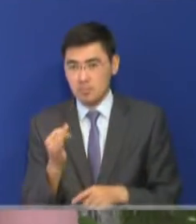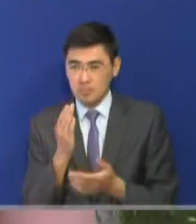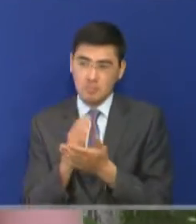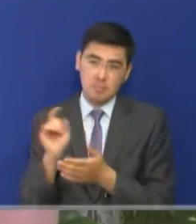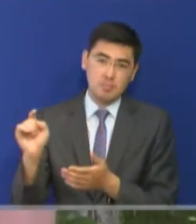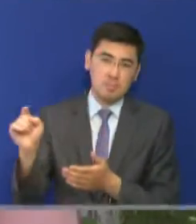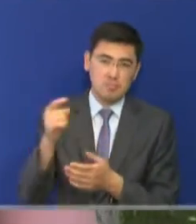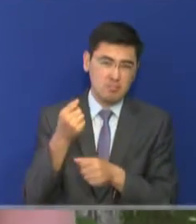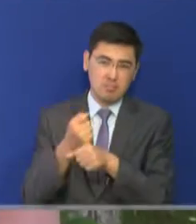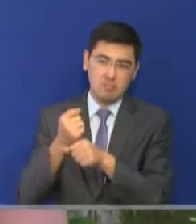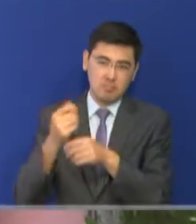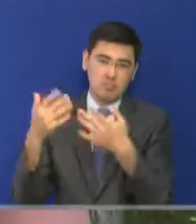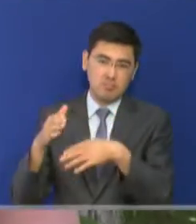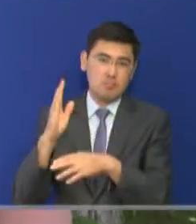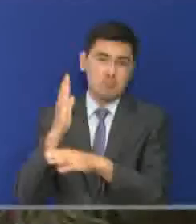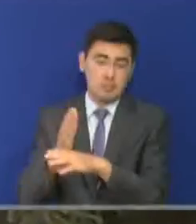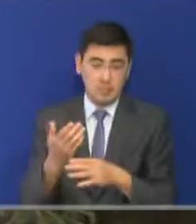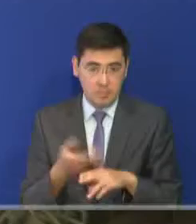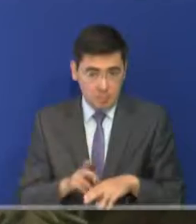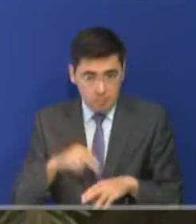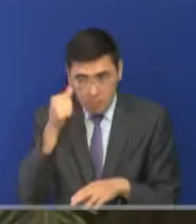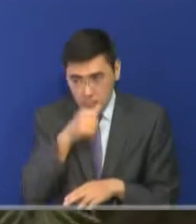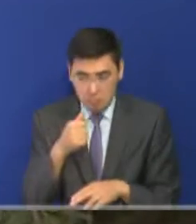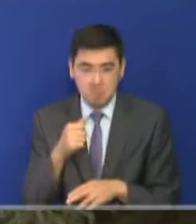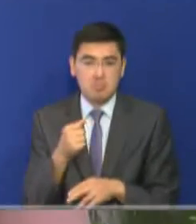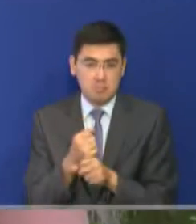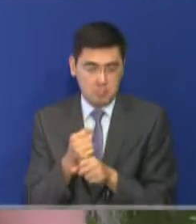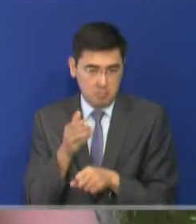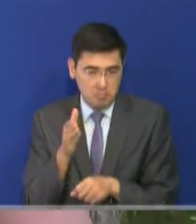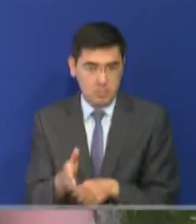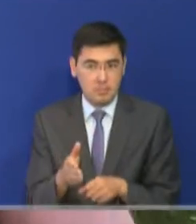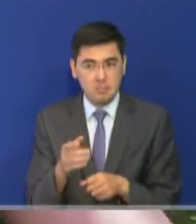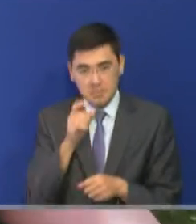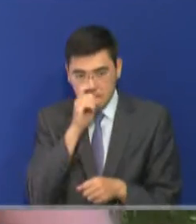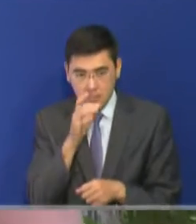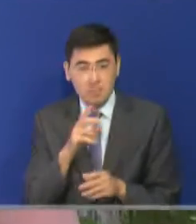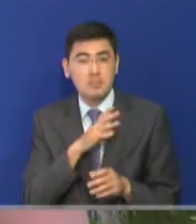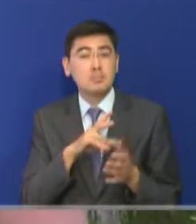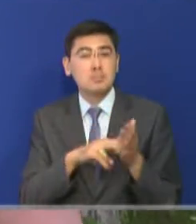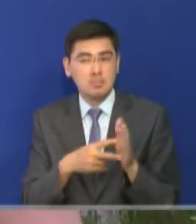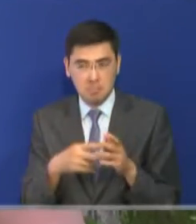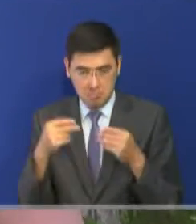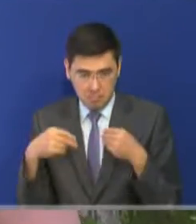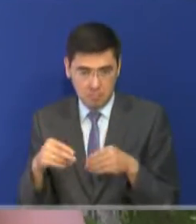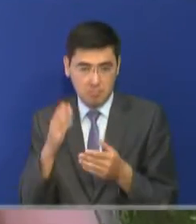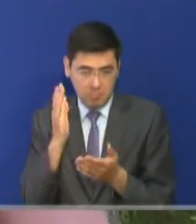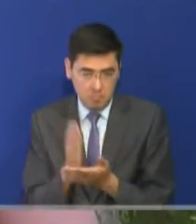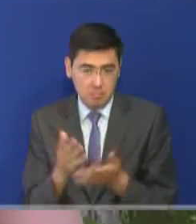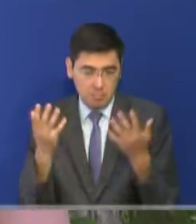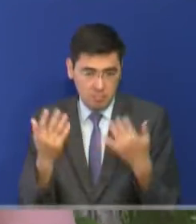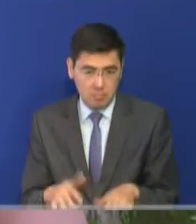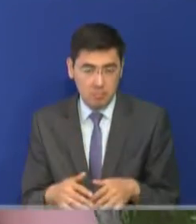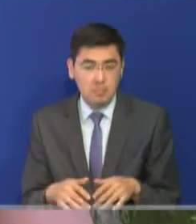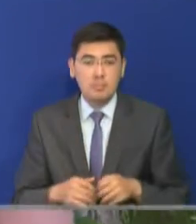хозяйства приостановили свою работу. Но в этом году работы ведутся неплохо. Все, что планировали, посадили. У нас все идет по графику.